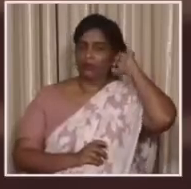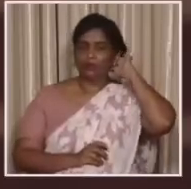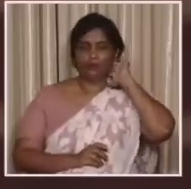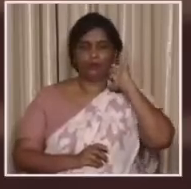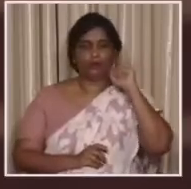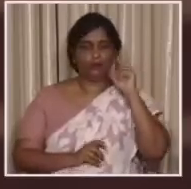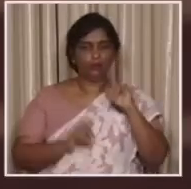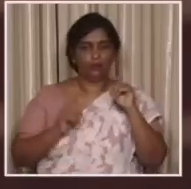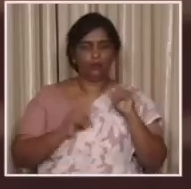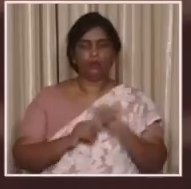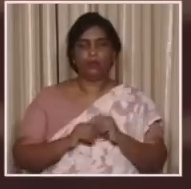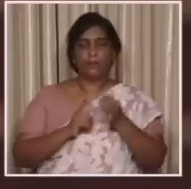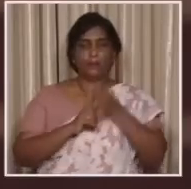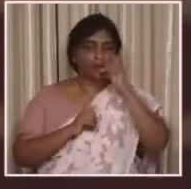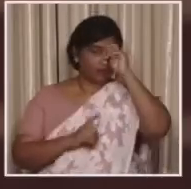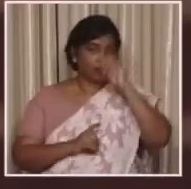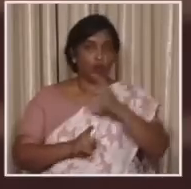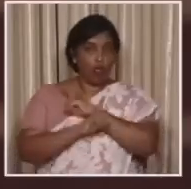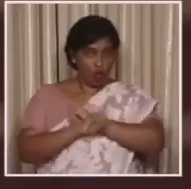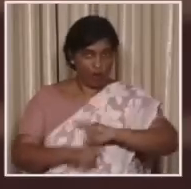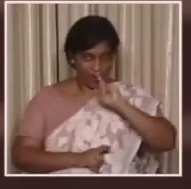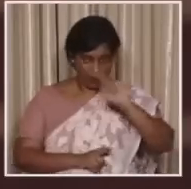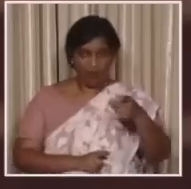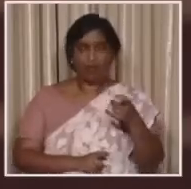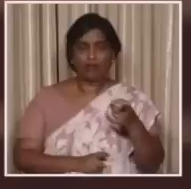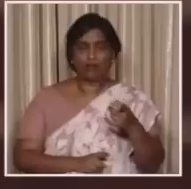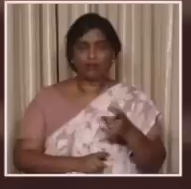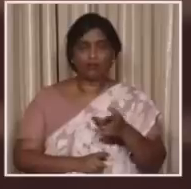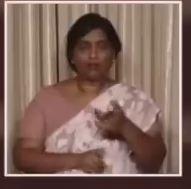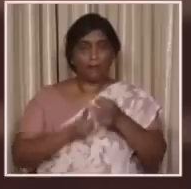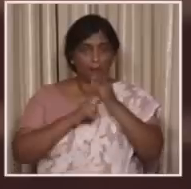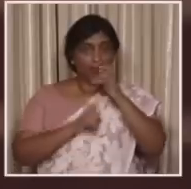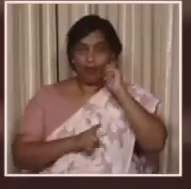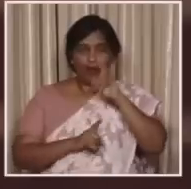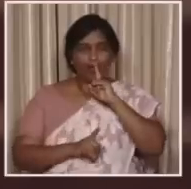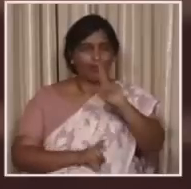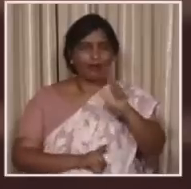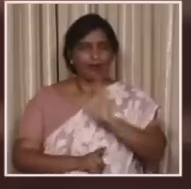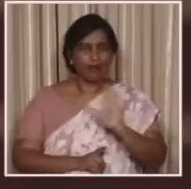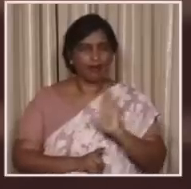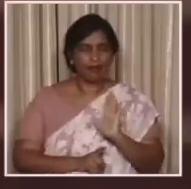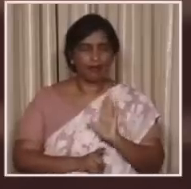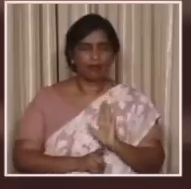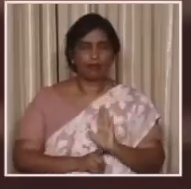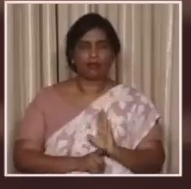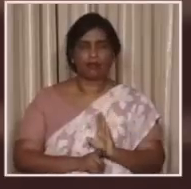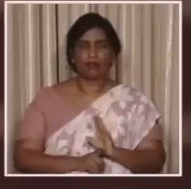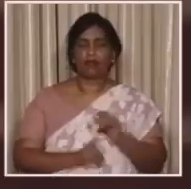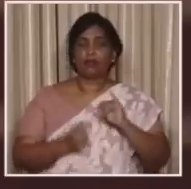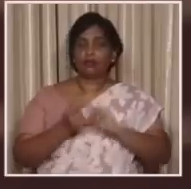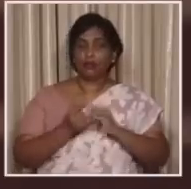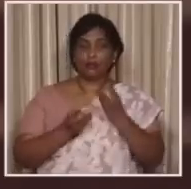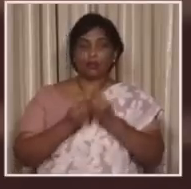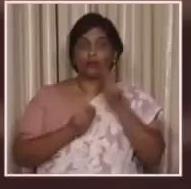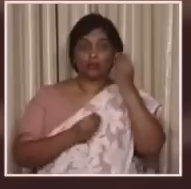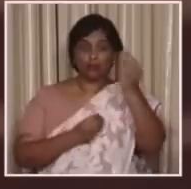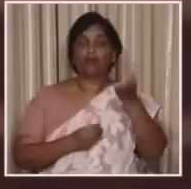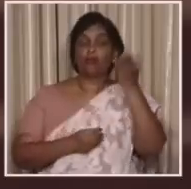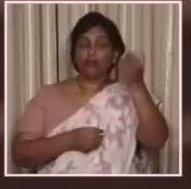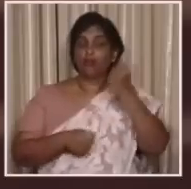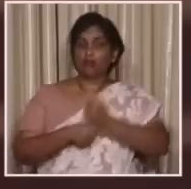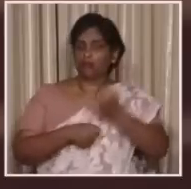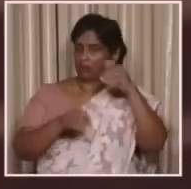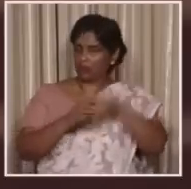කියලා අපි ප්‍රේමදාස මහත්තයාට කොටිය කියනවාද? මෙතුමාට අපි කොටිය කියනවාද? අපි කියන්නේ. ඉතින් සාරාන්ට සල්ලි දෙන්න නම් ඔබතුමාලගේ